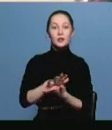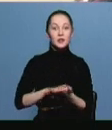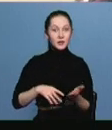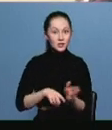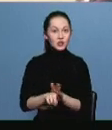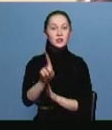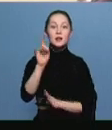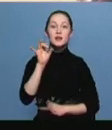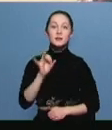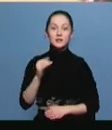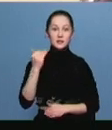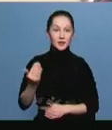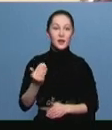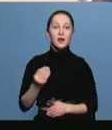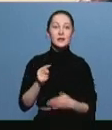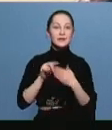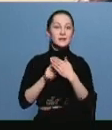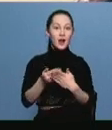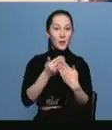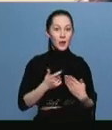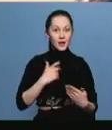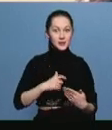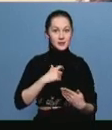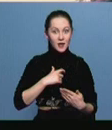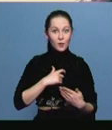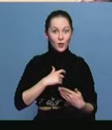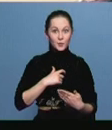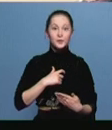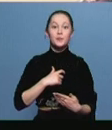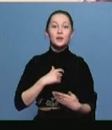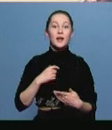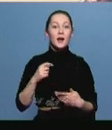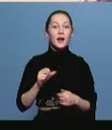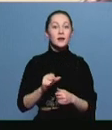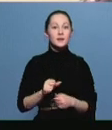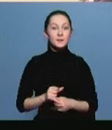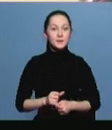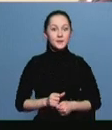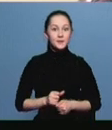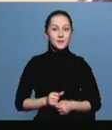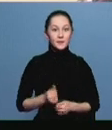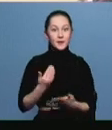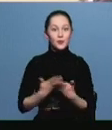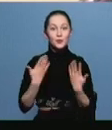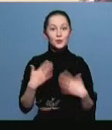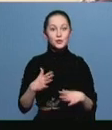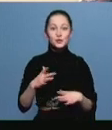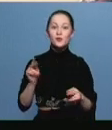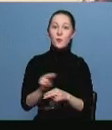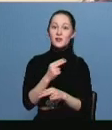движение не ставит перед собой цель выделяться в какой-то особый, отдельный род военно-патриотической